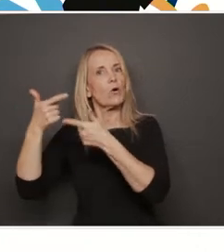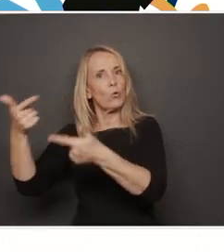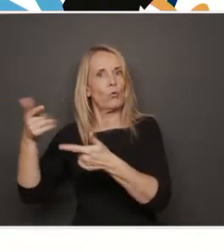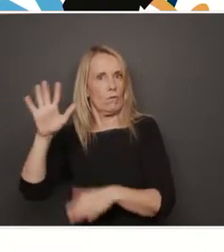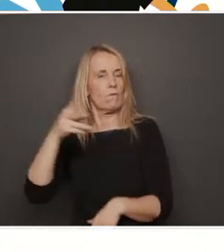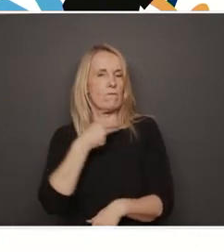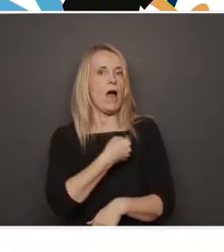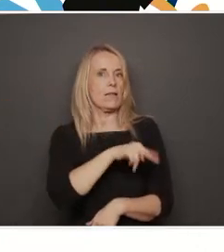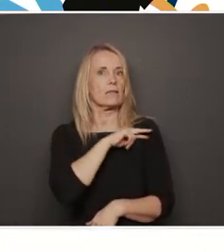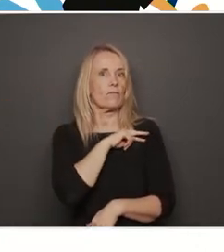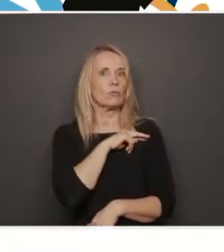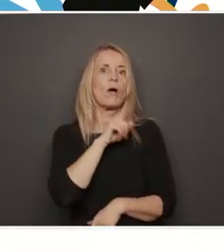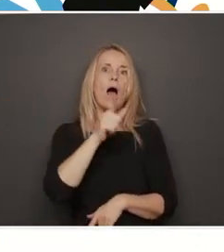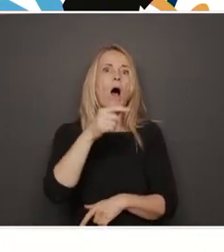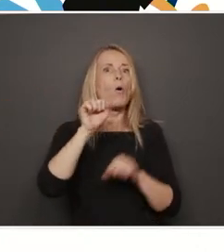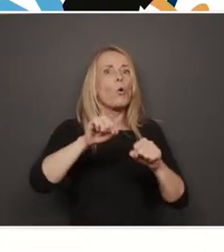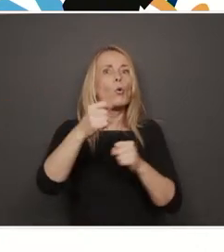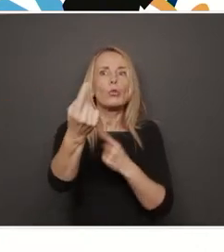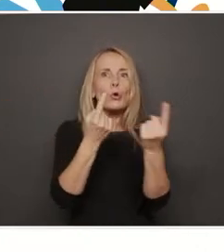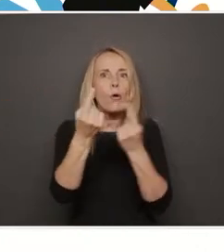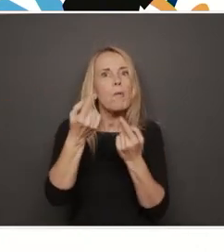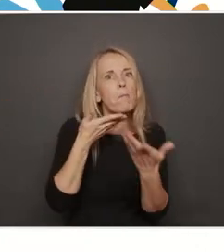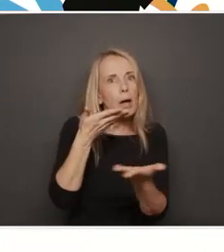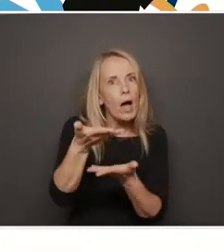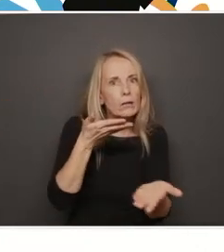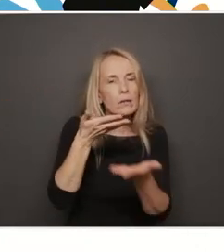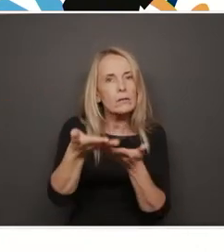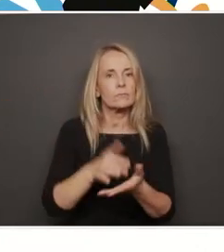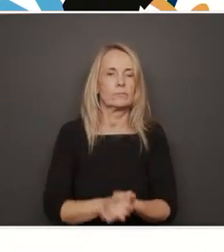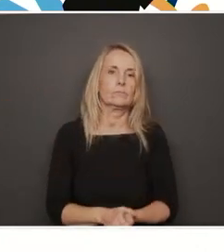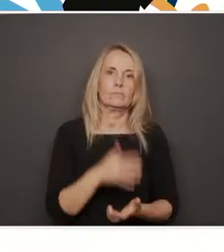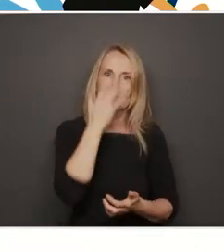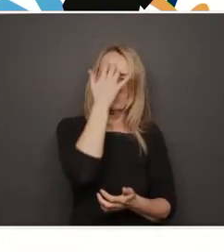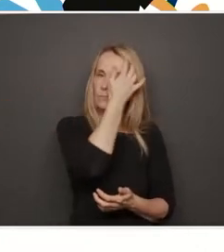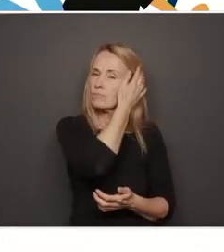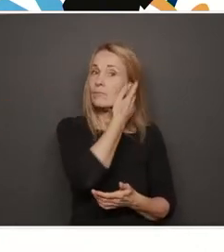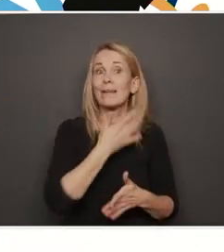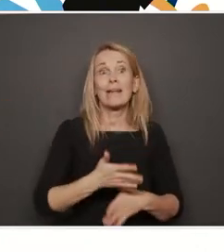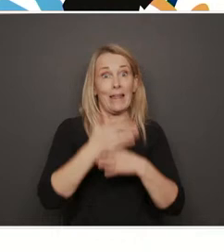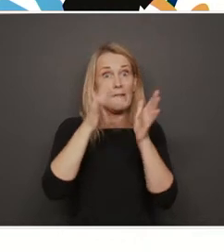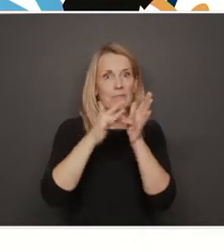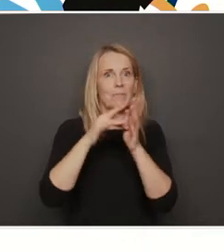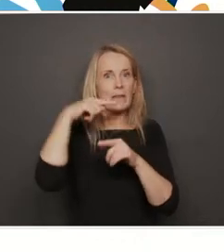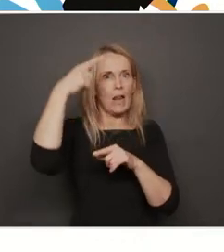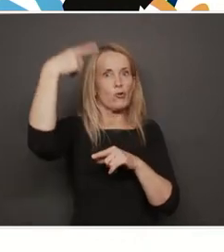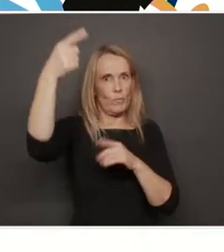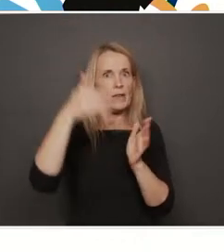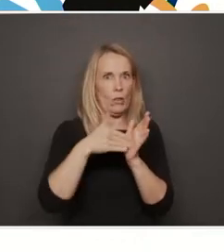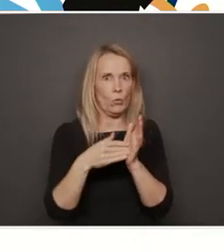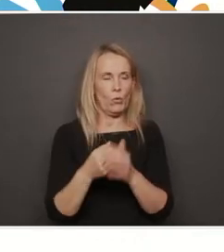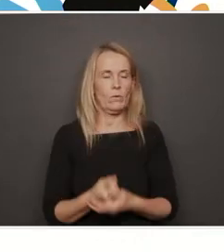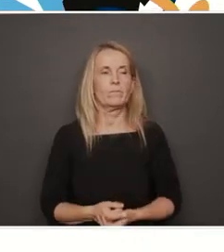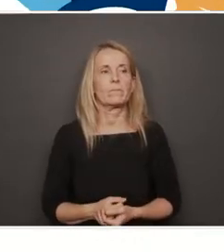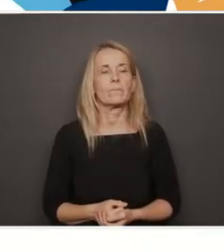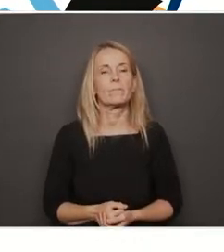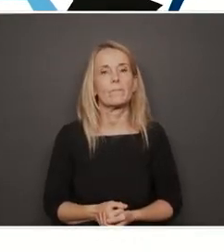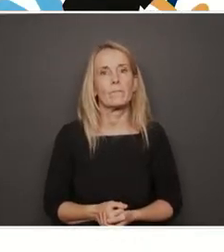verantwortlich und berät die Kundschaft. Zu den Hilfsmitteln später mehr.